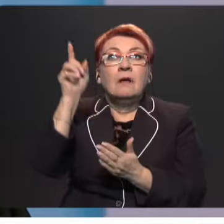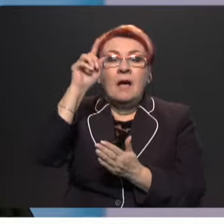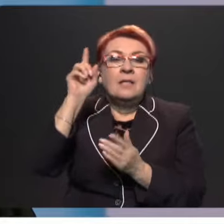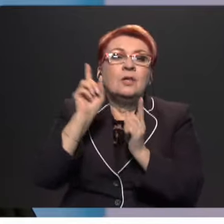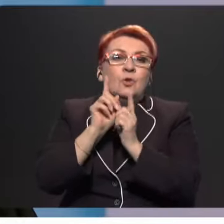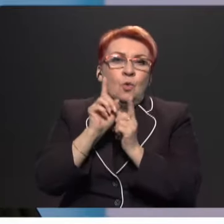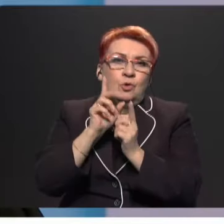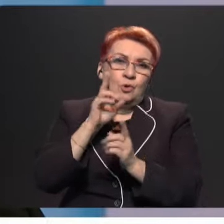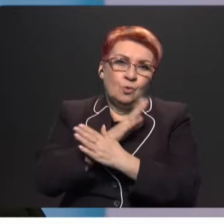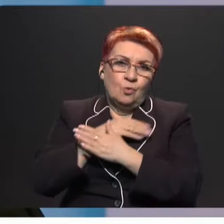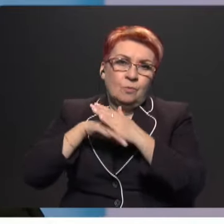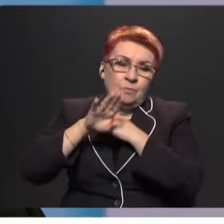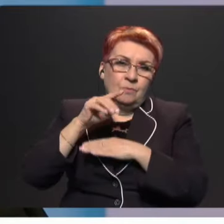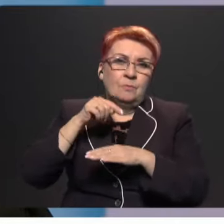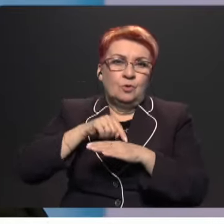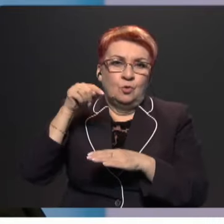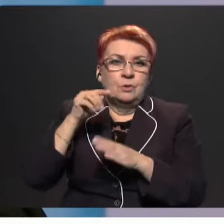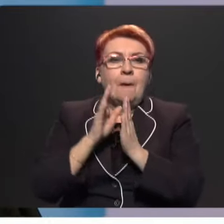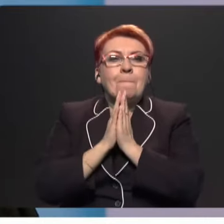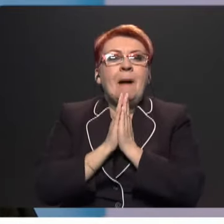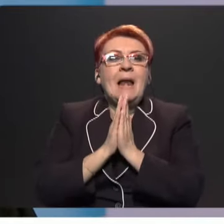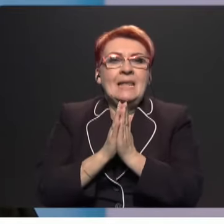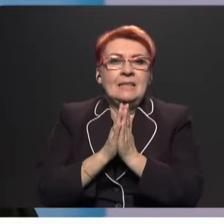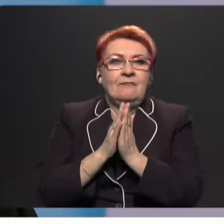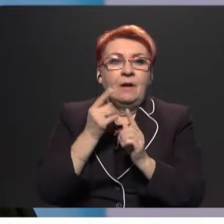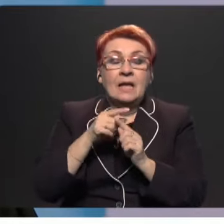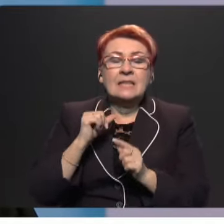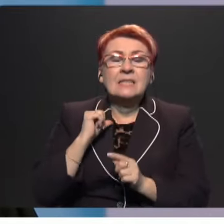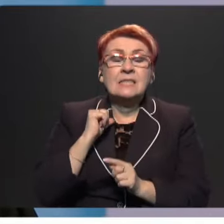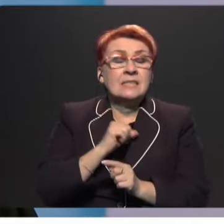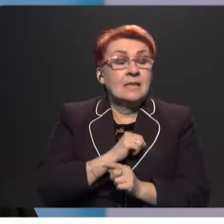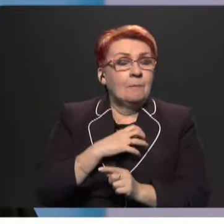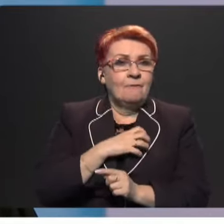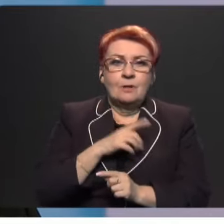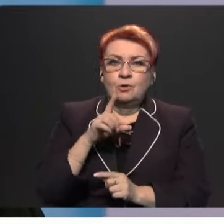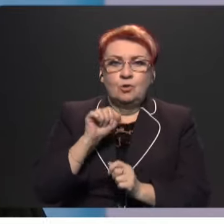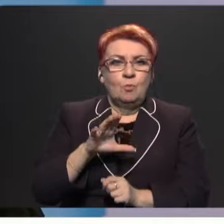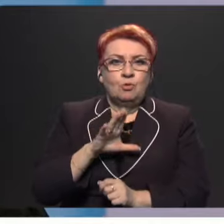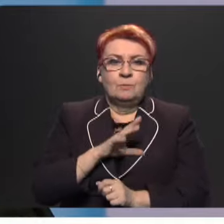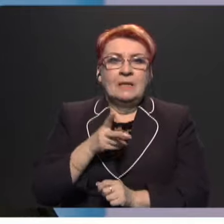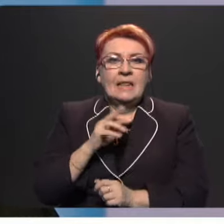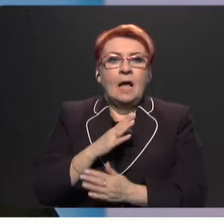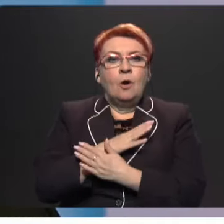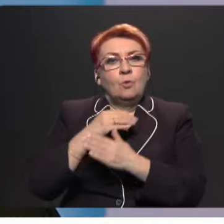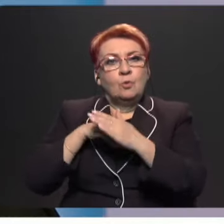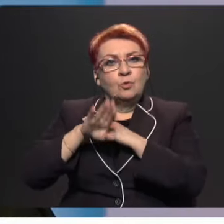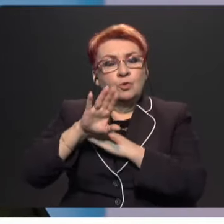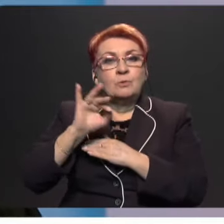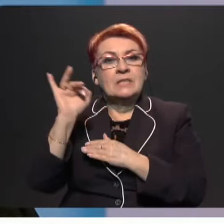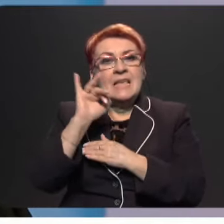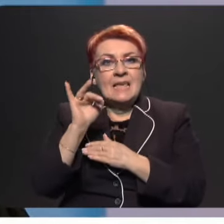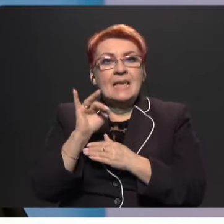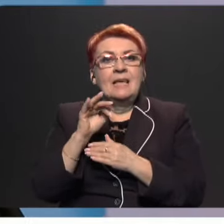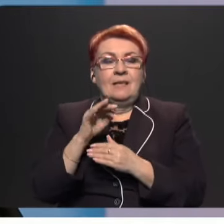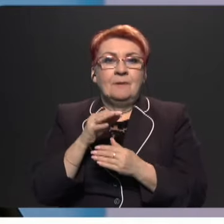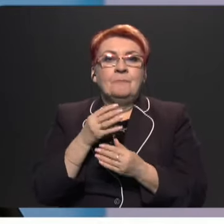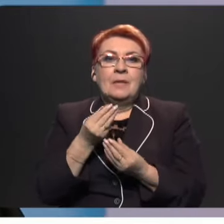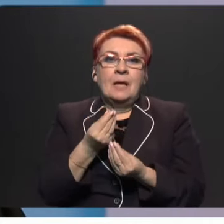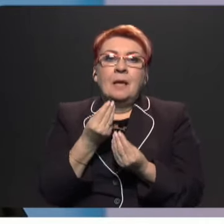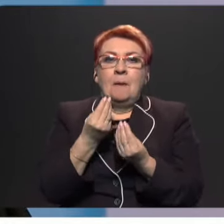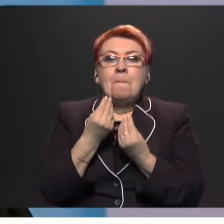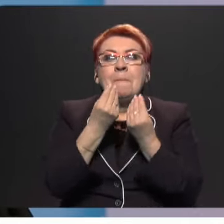понимают. Молитва – это самое важное, что только может быть для усопшего, и милостыня в честь их подаваемая.